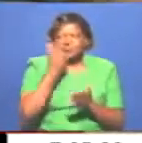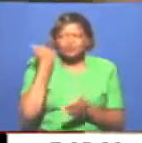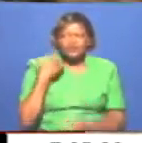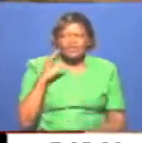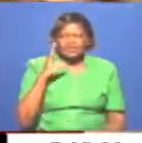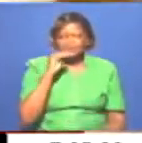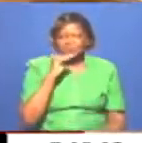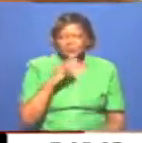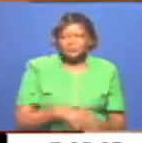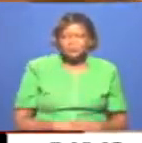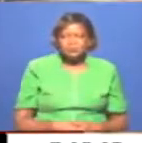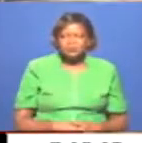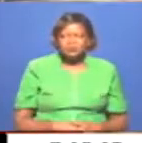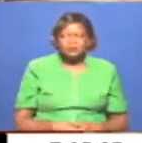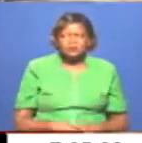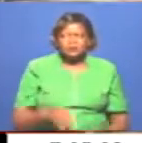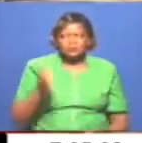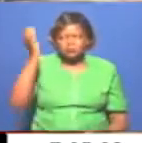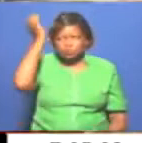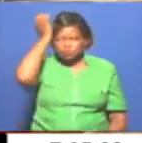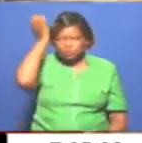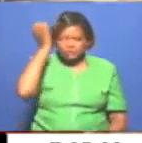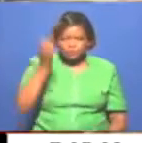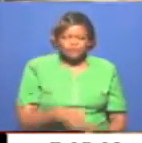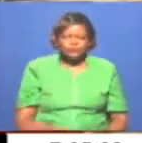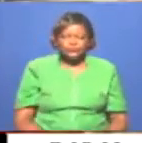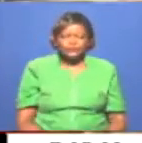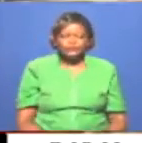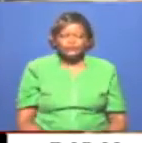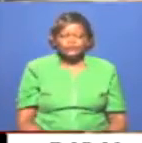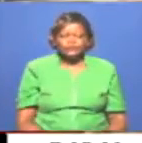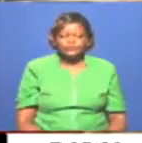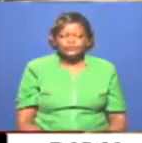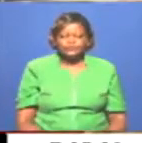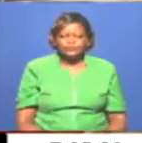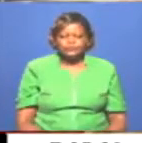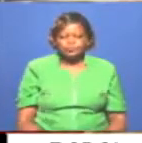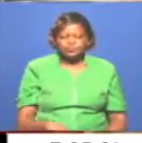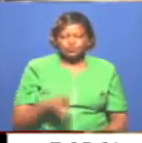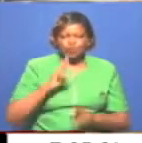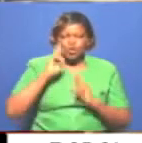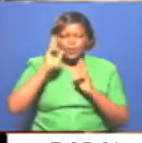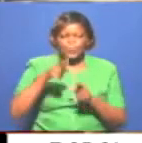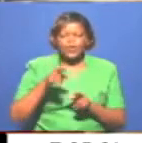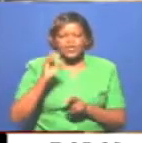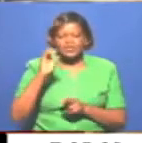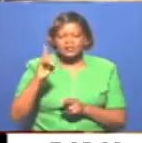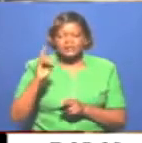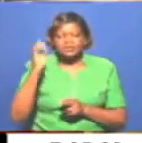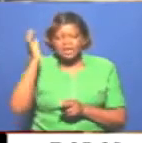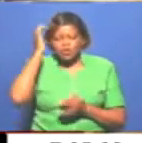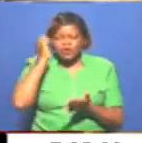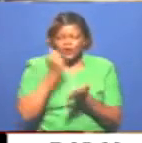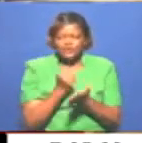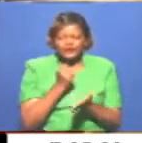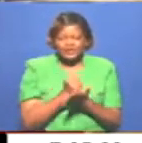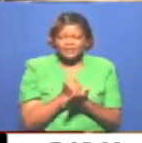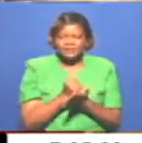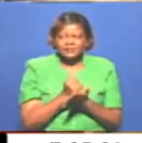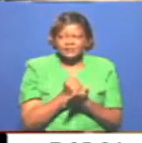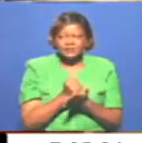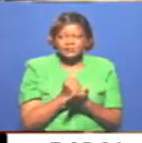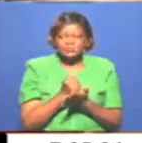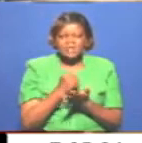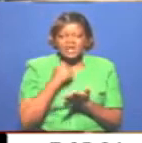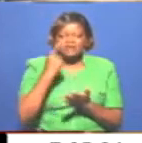chuki mjini Eldoret. The respondent to report at the CID headquarters once